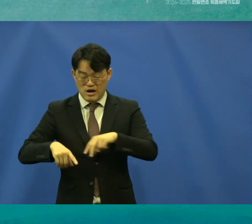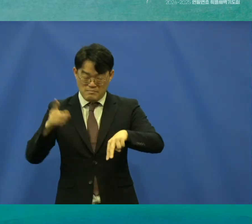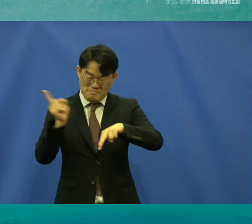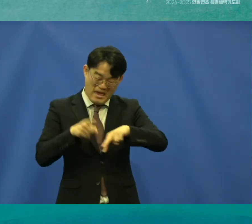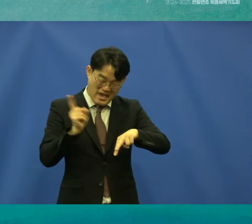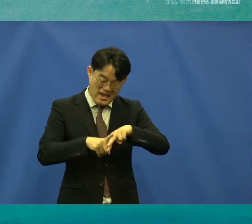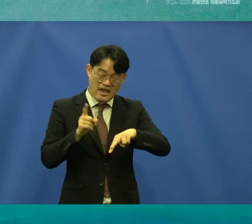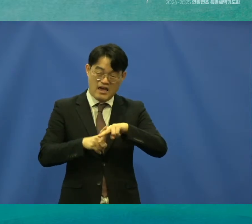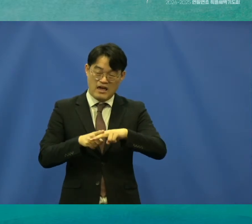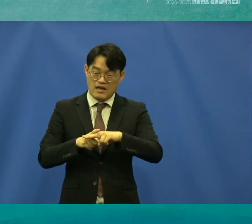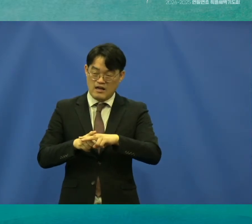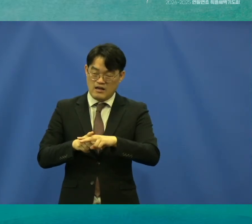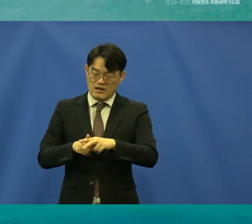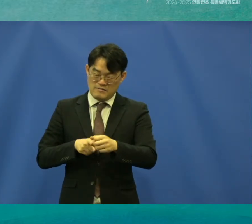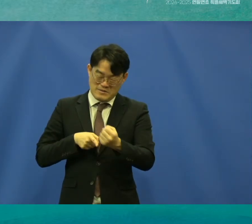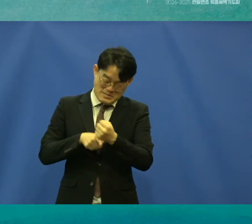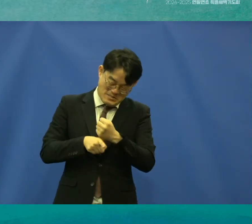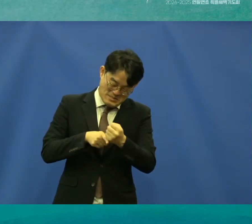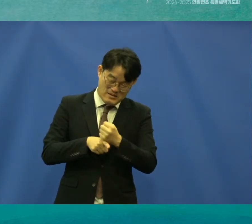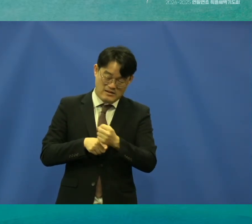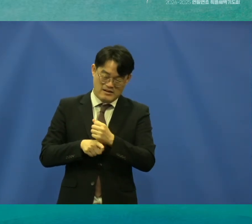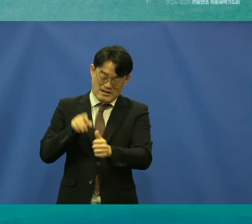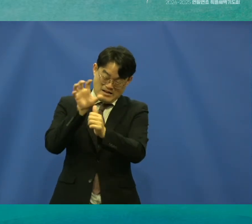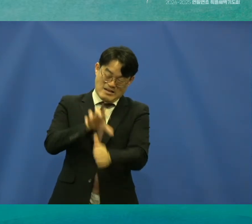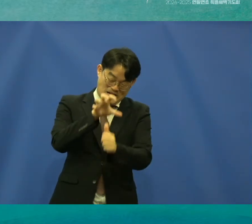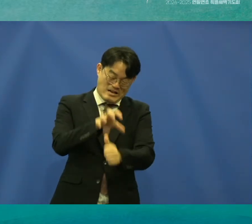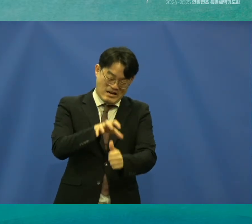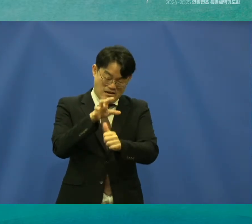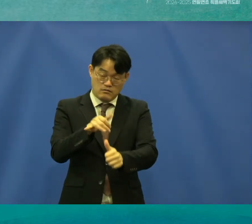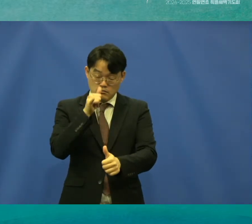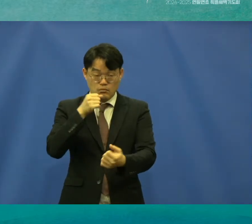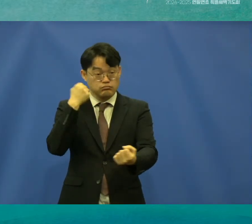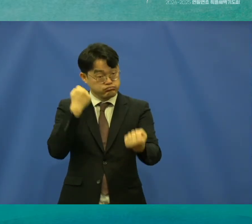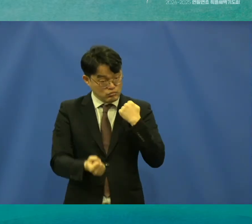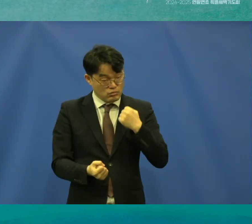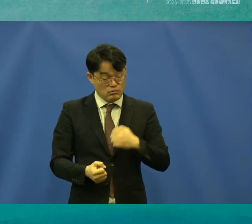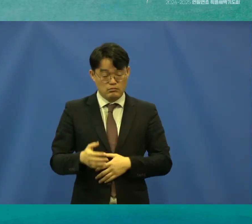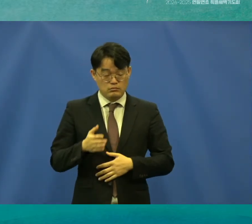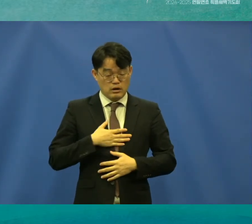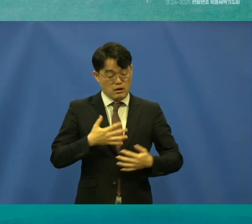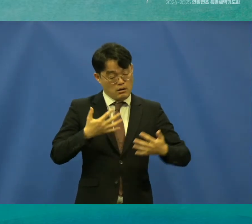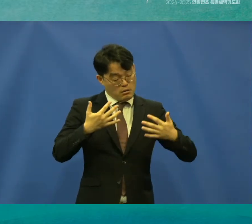나를 강하게 하신다. 상황이 안 좋을수록 난 더